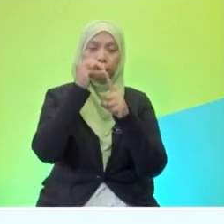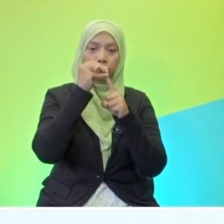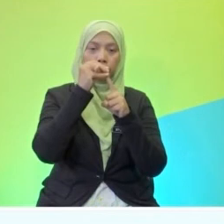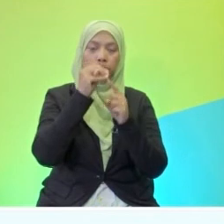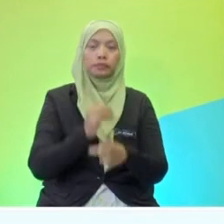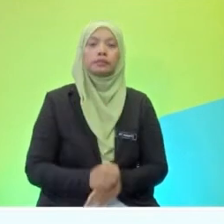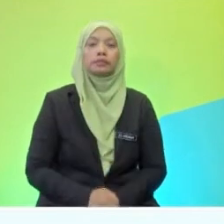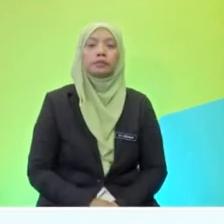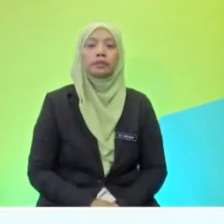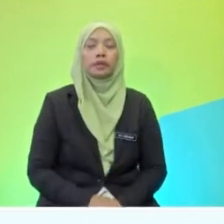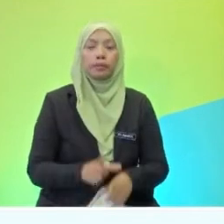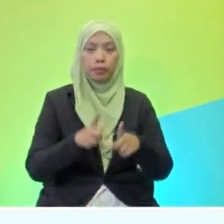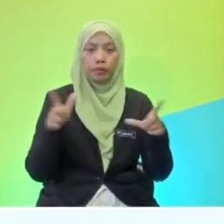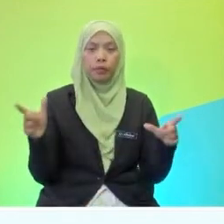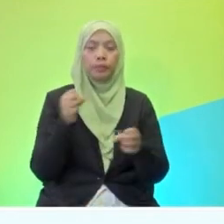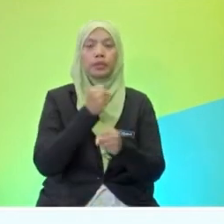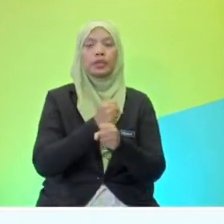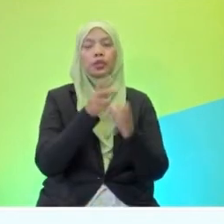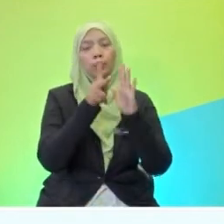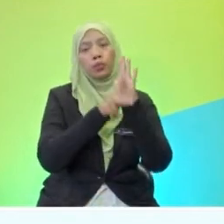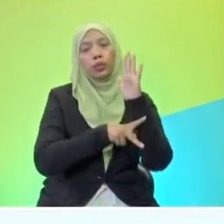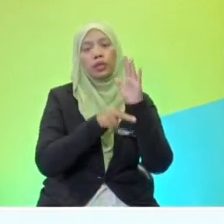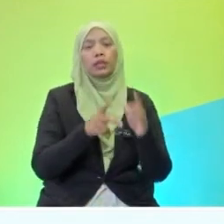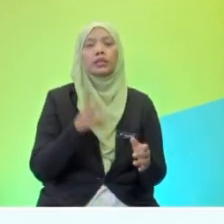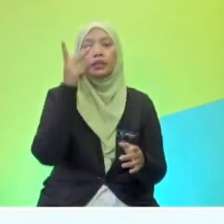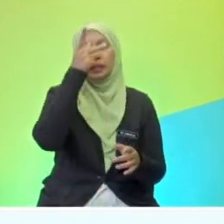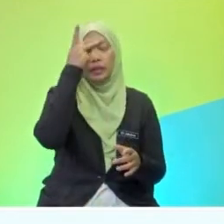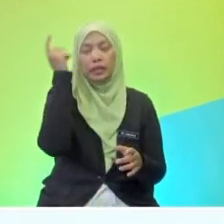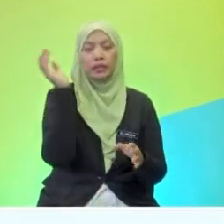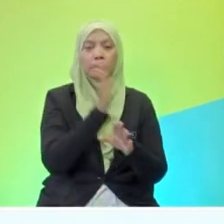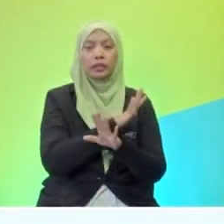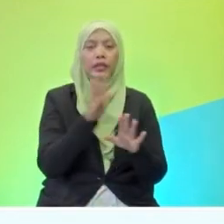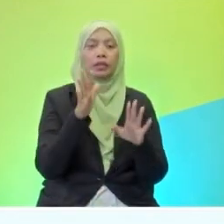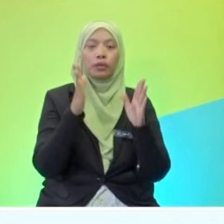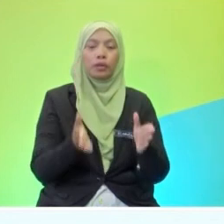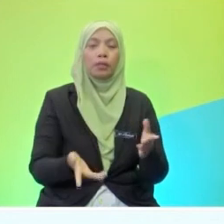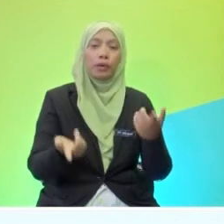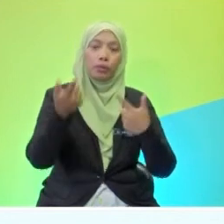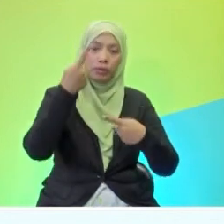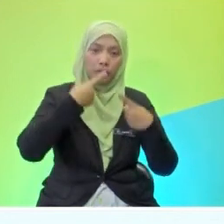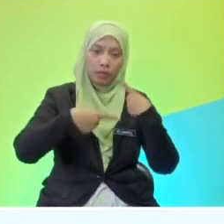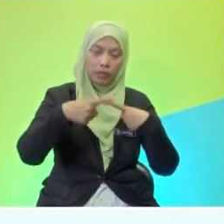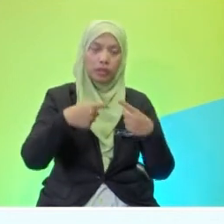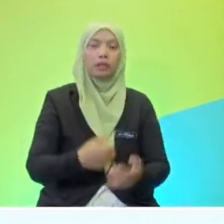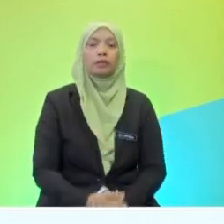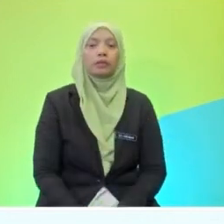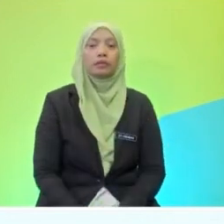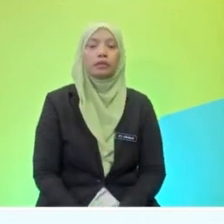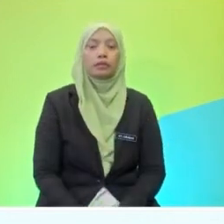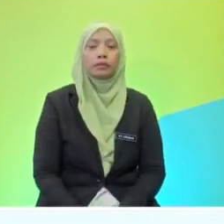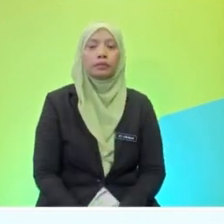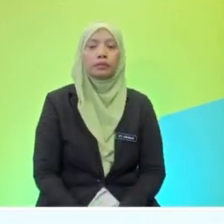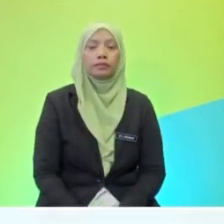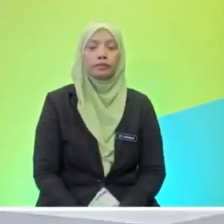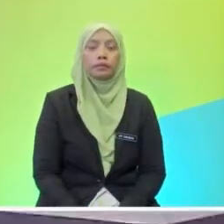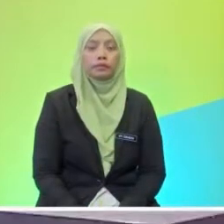peluang pekerjaan semakin berkurang karena tiada Pelabuhan akan datang ke kawasan tersebut akibat kawasanya tidak selesai Awak di